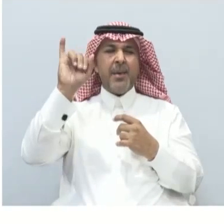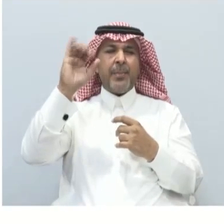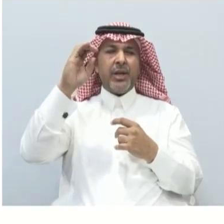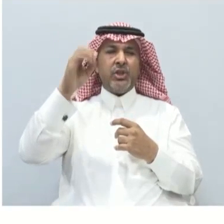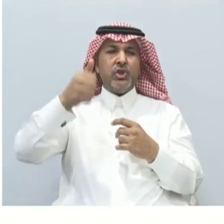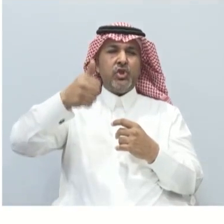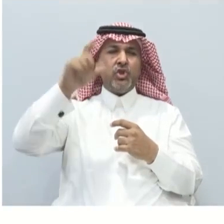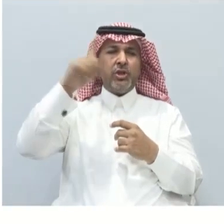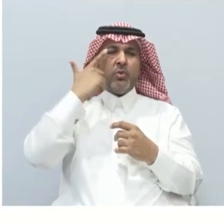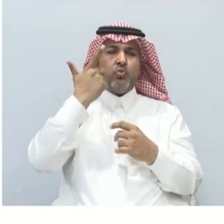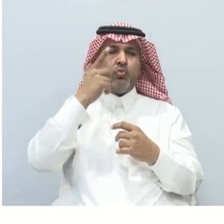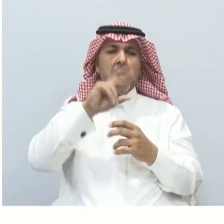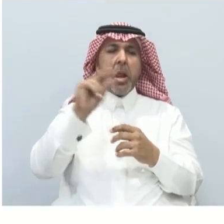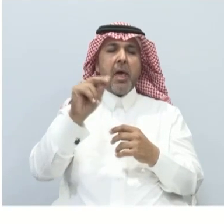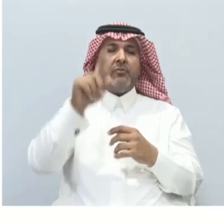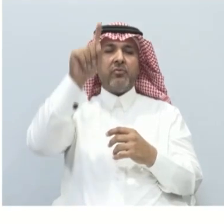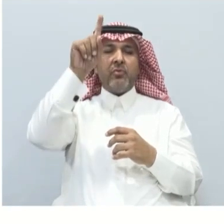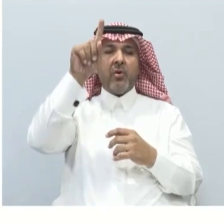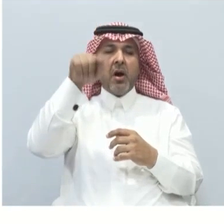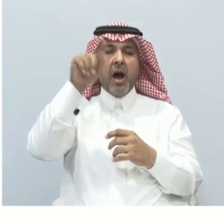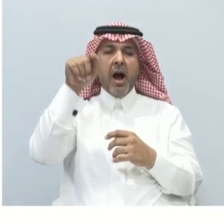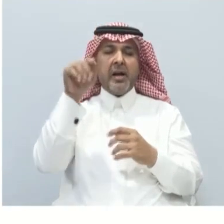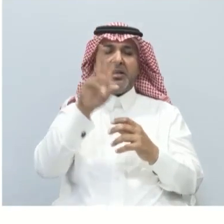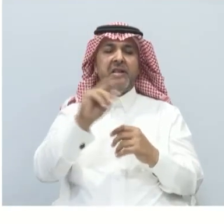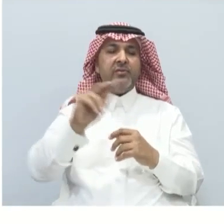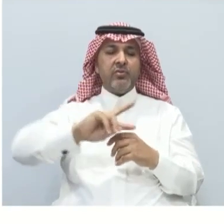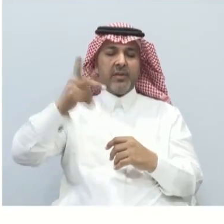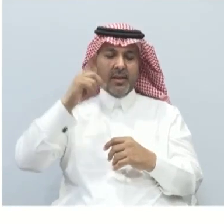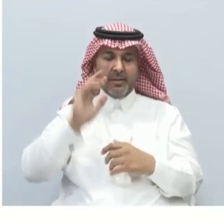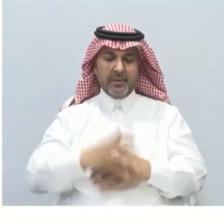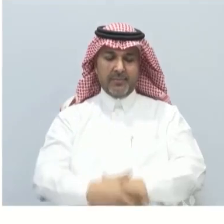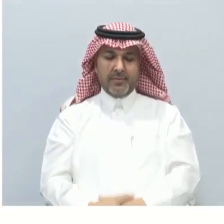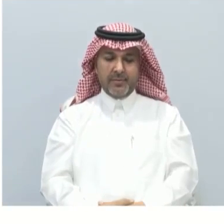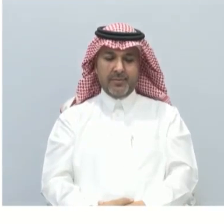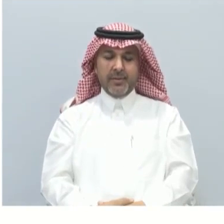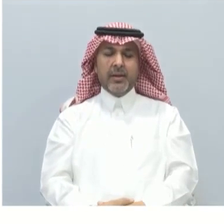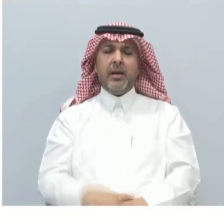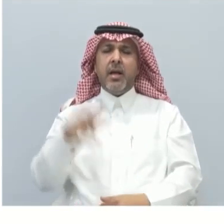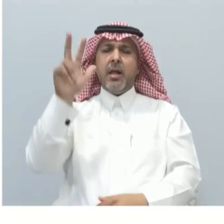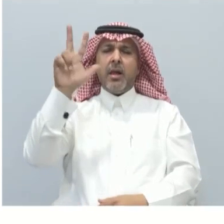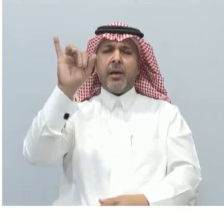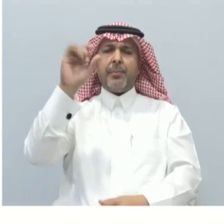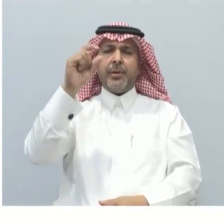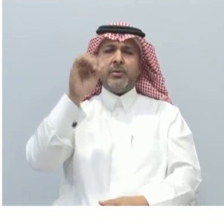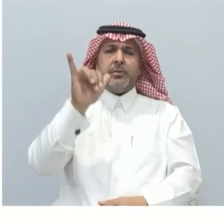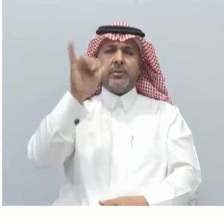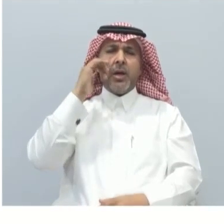فيه شيء اللي هو ار ما يتاثر باي تحويل من هاد التحويلات هذي لكن المدى